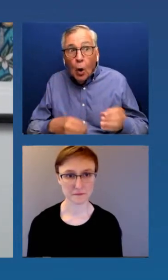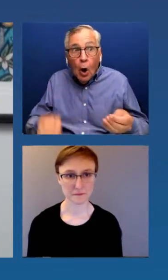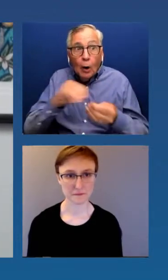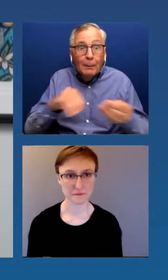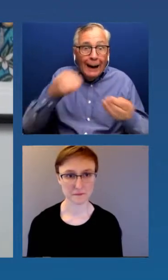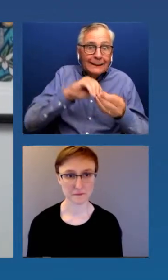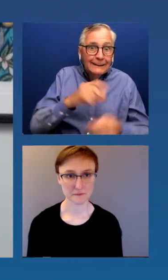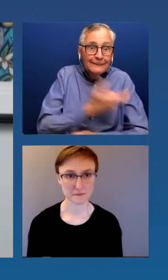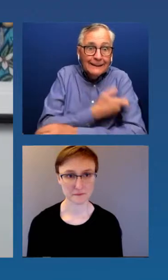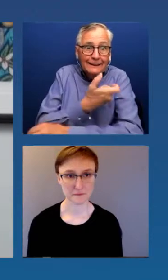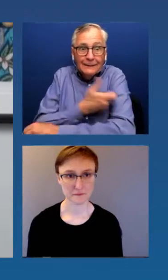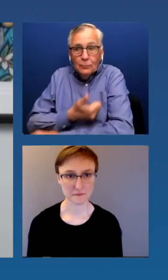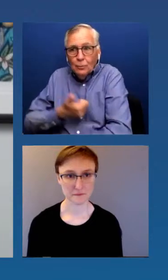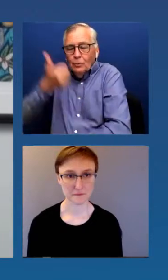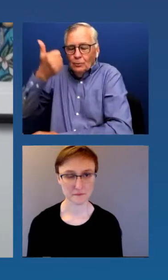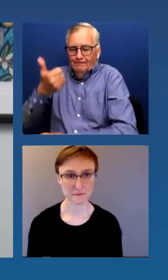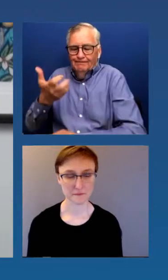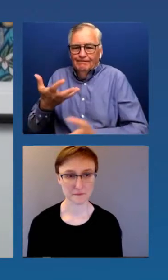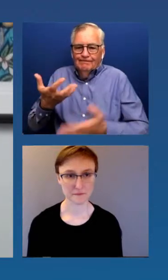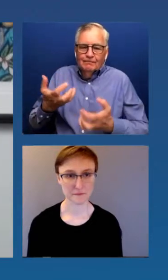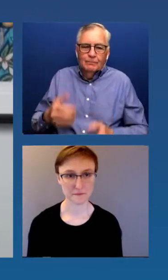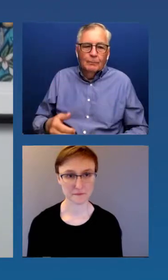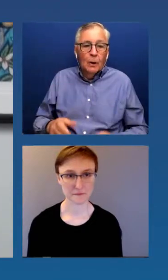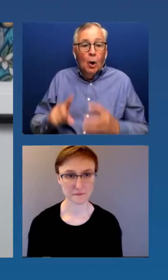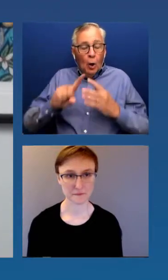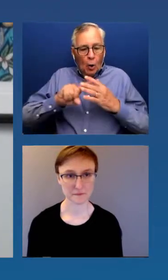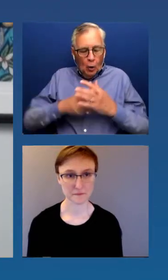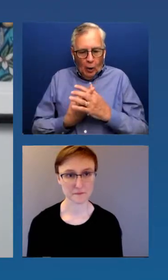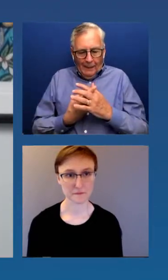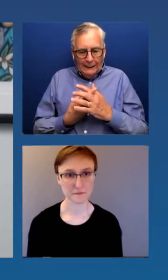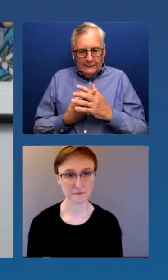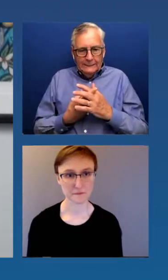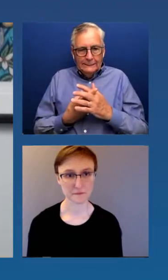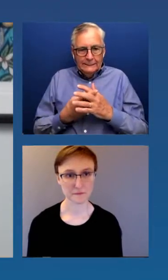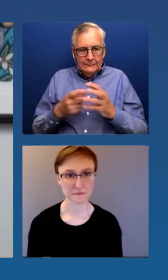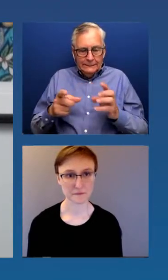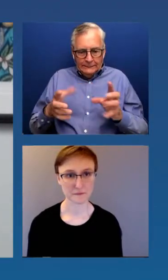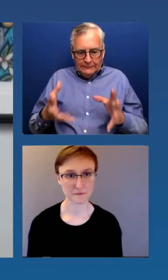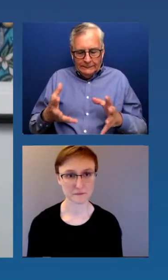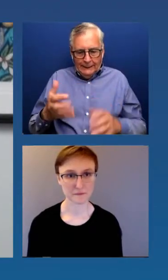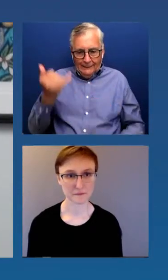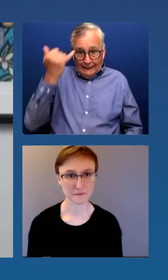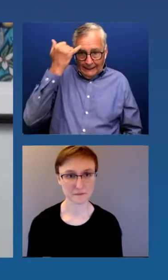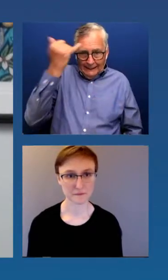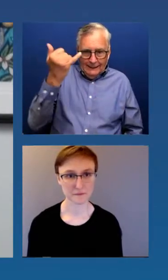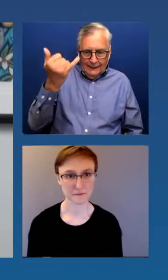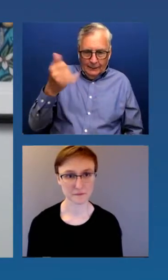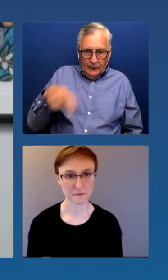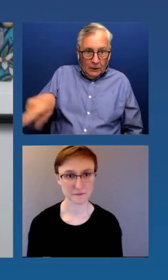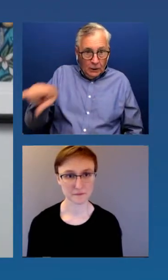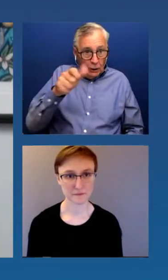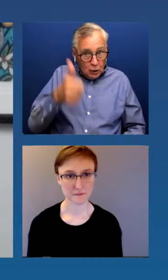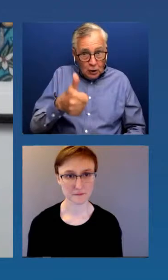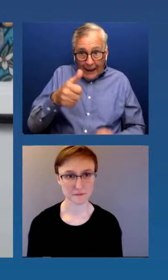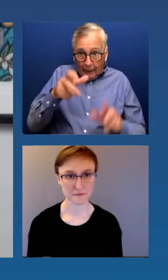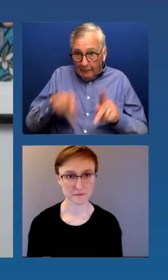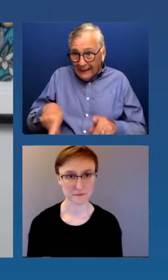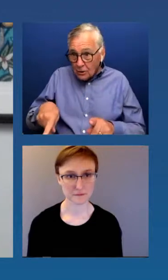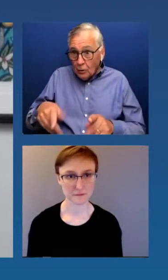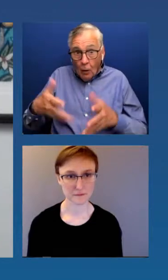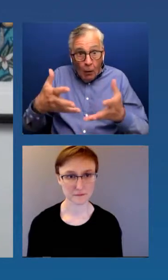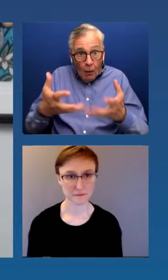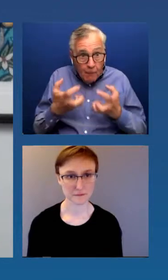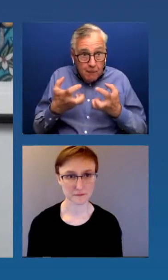communauté. Mais on commence avec la fondation que toutes les personnes qui veulent être